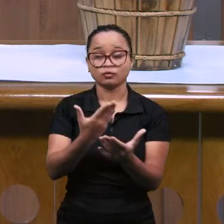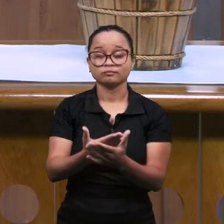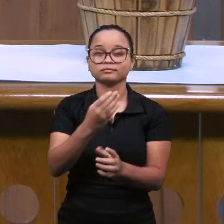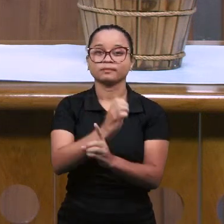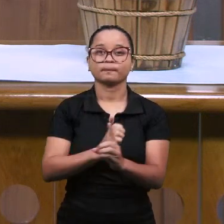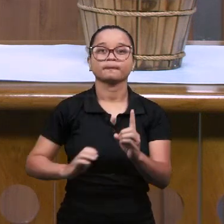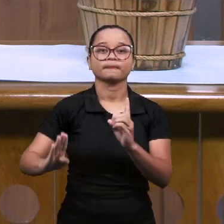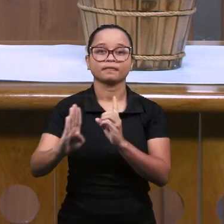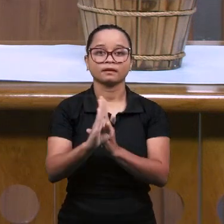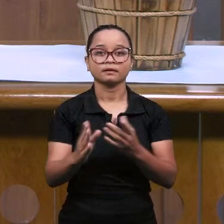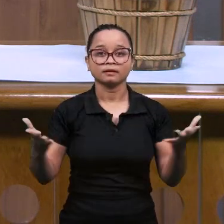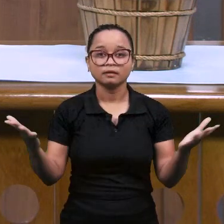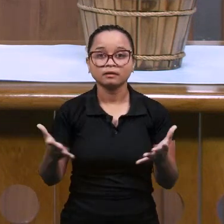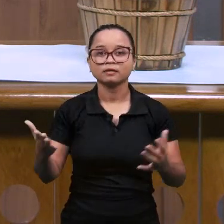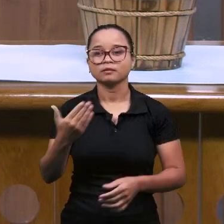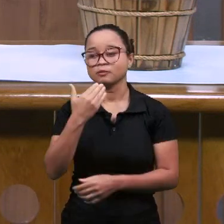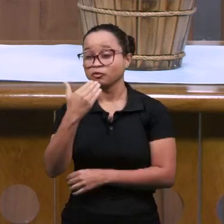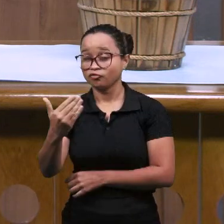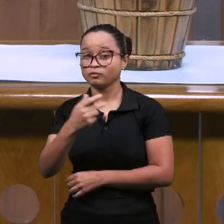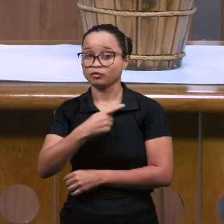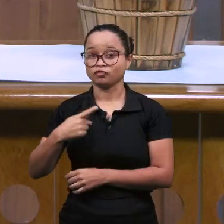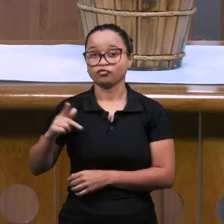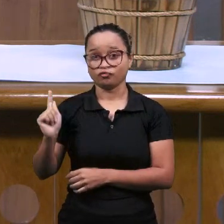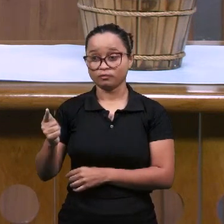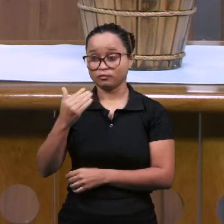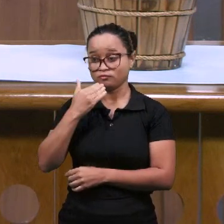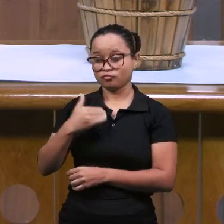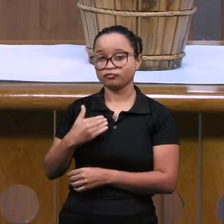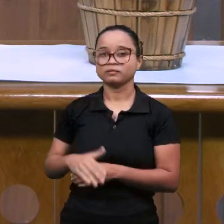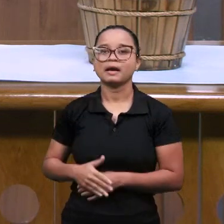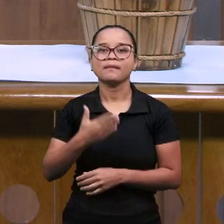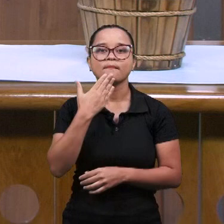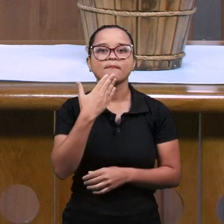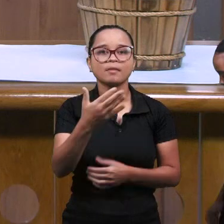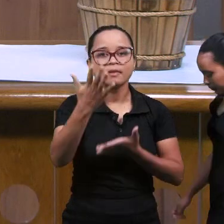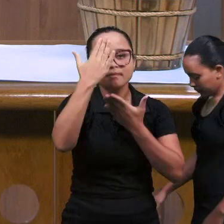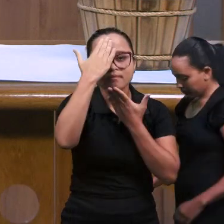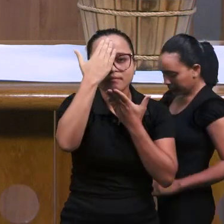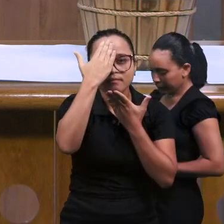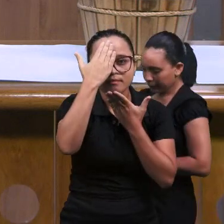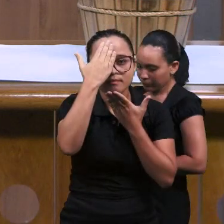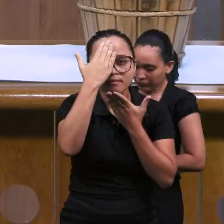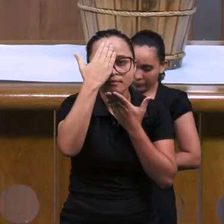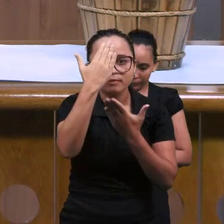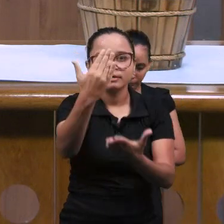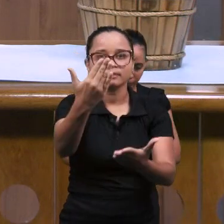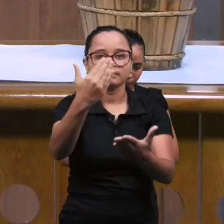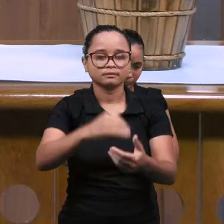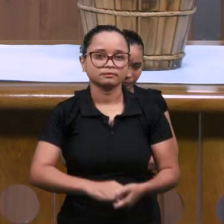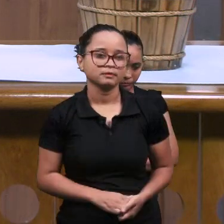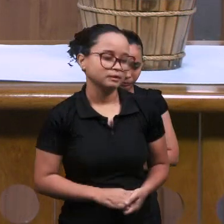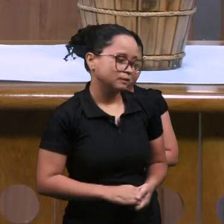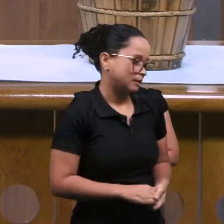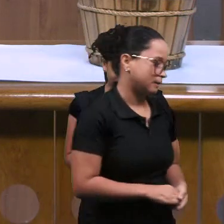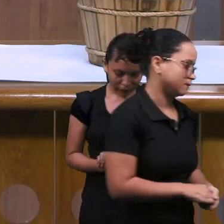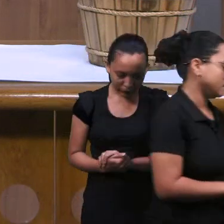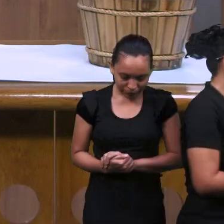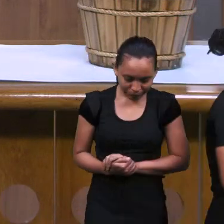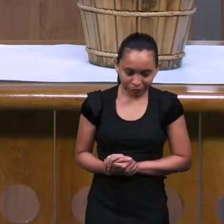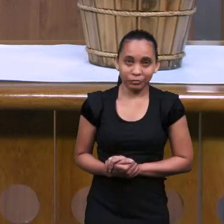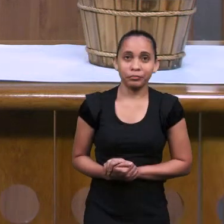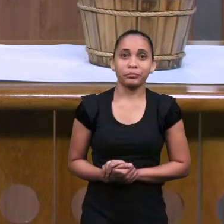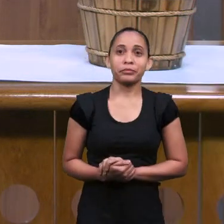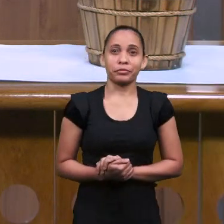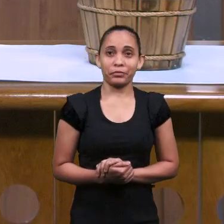l'école biblique dominicale. Ainsi, en attendant, elle demande au pasteur Gedetti, il demande